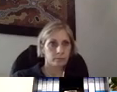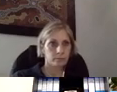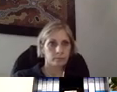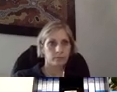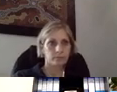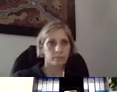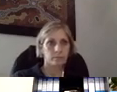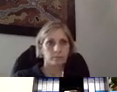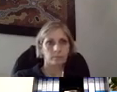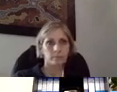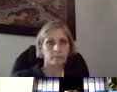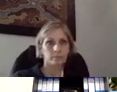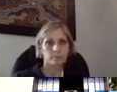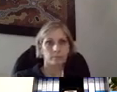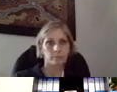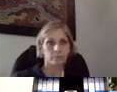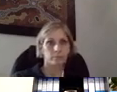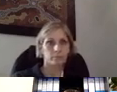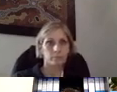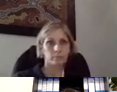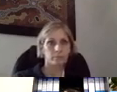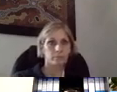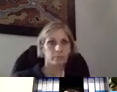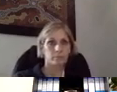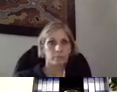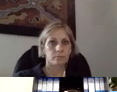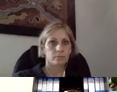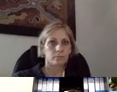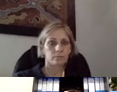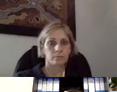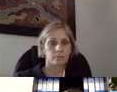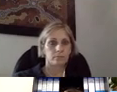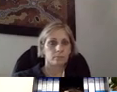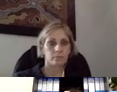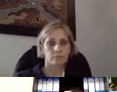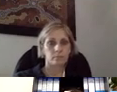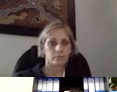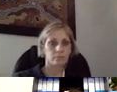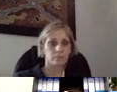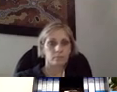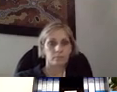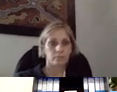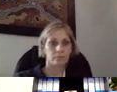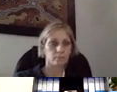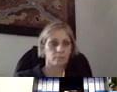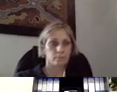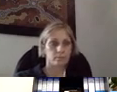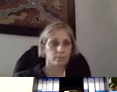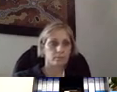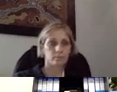crisi. Gli studenti forniscono varie diverse risposte che non soddisfano Olivia affinché alla fine uno studente dice non avere la